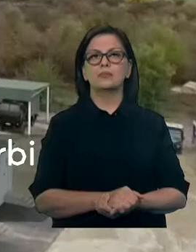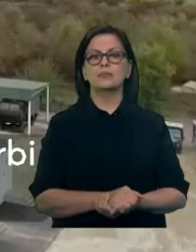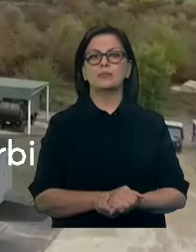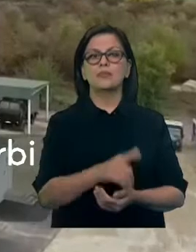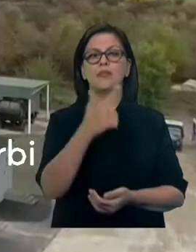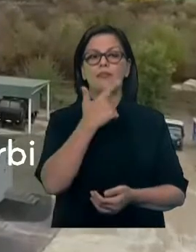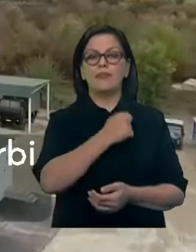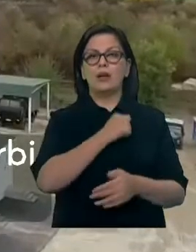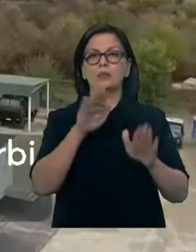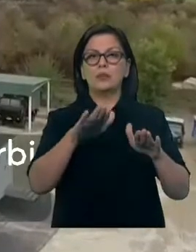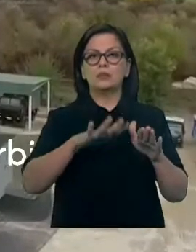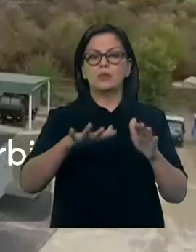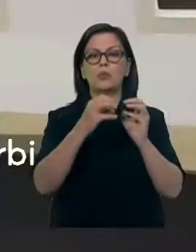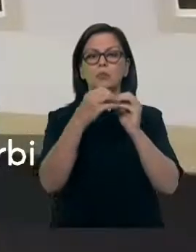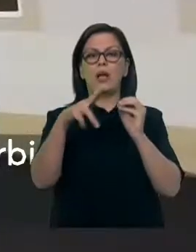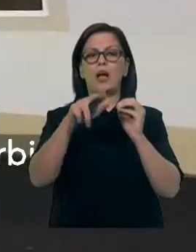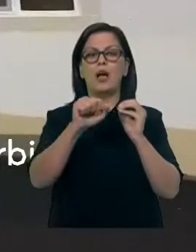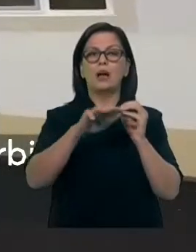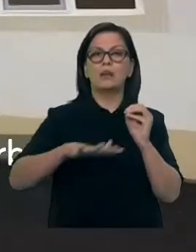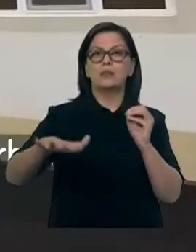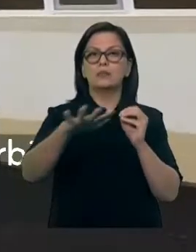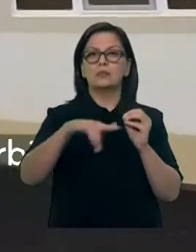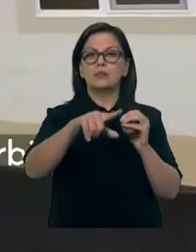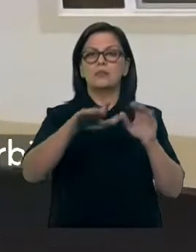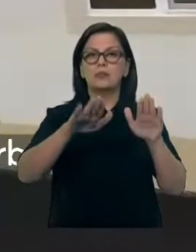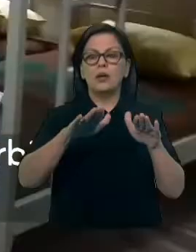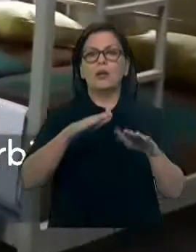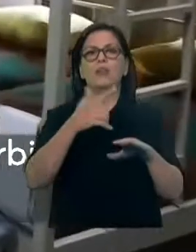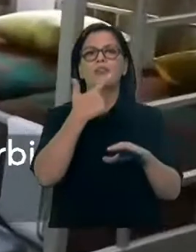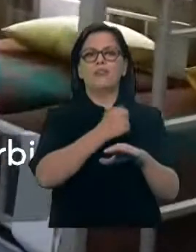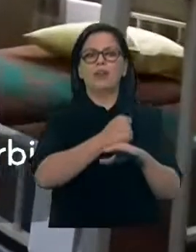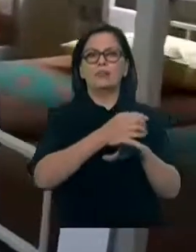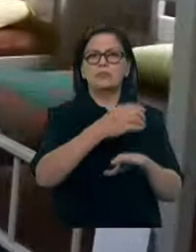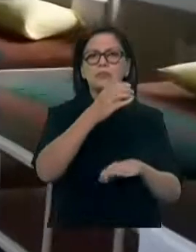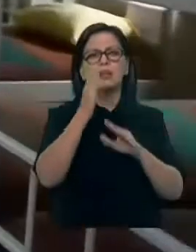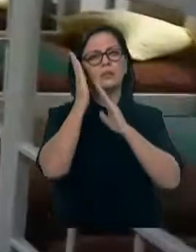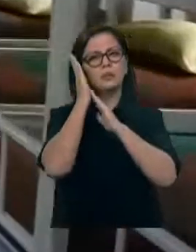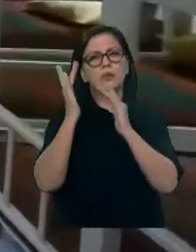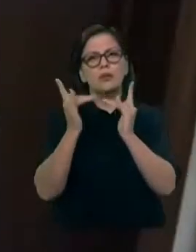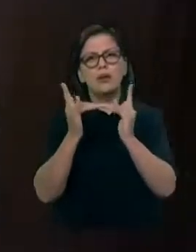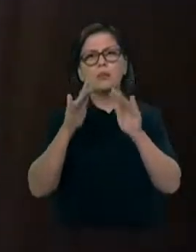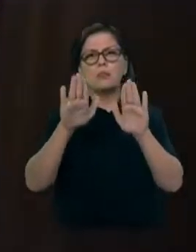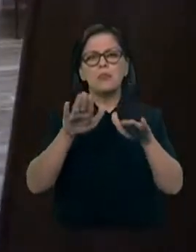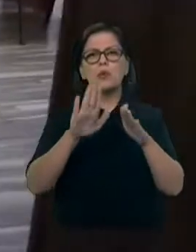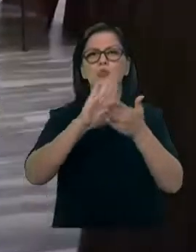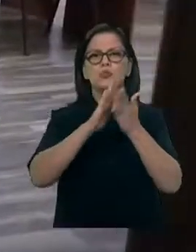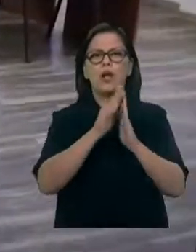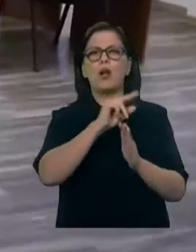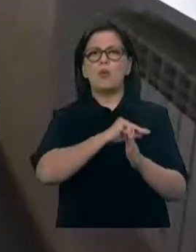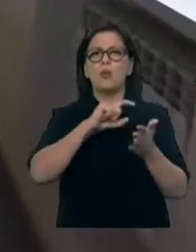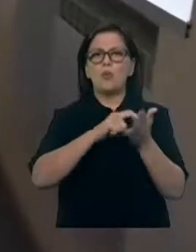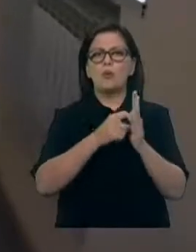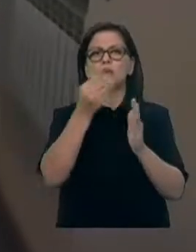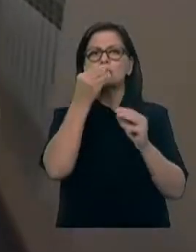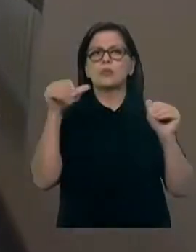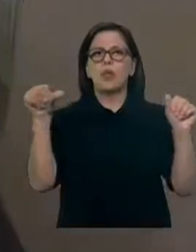hissə 15 hektar ərazini əhatə edir. Burada qərargah binası və əskər yataqxanası, lazımı şəraitlə təmin edilən iş otaqları,